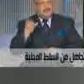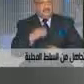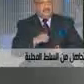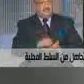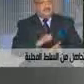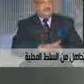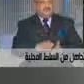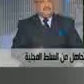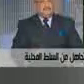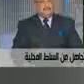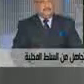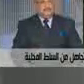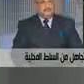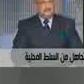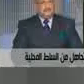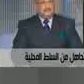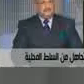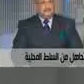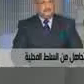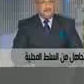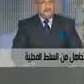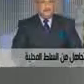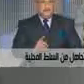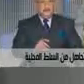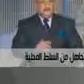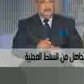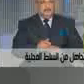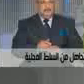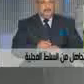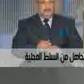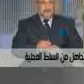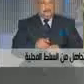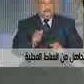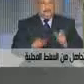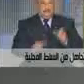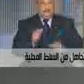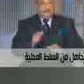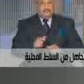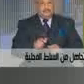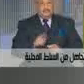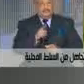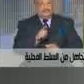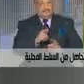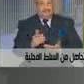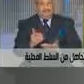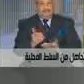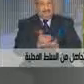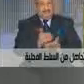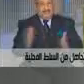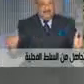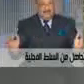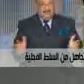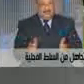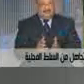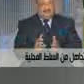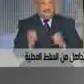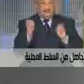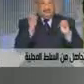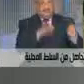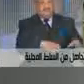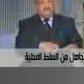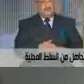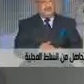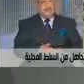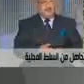قدم عدد من شباب القصرين مقترح مشروع لرسكلة وتثمين هذه الفضلات وإعادة استغلالها، إلا